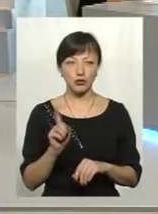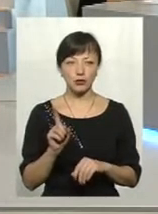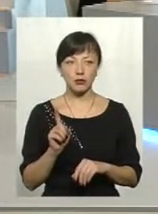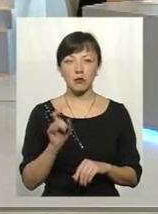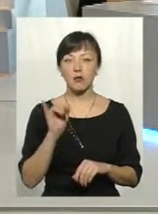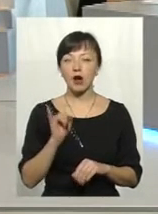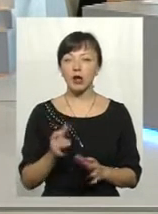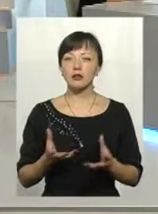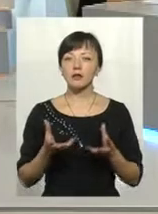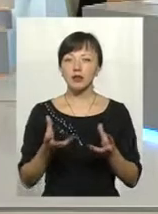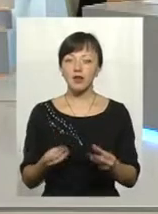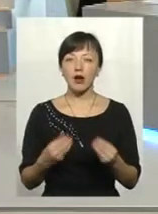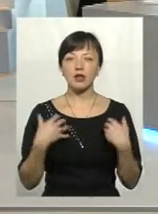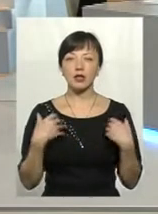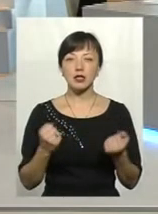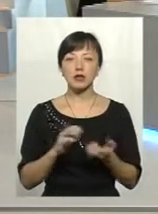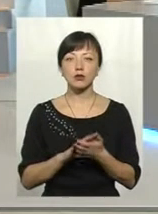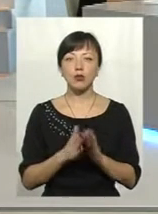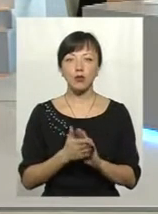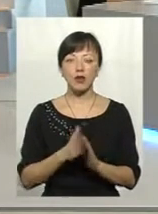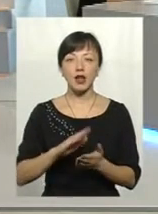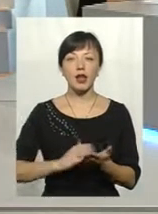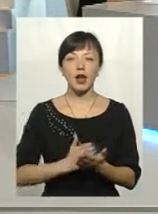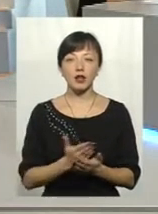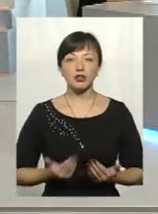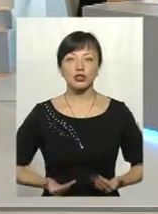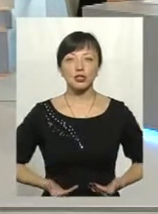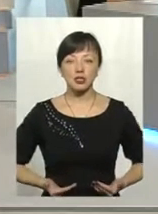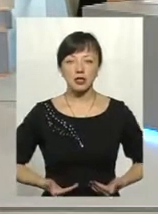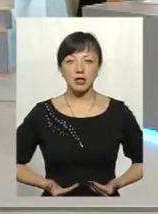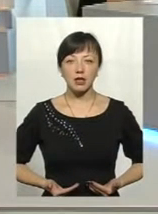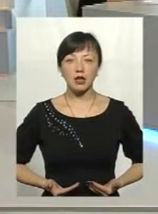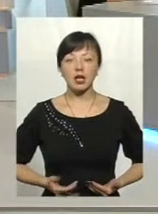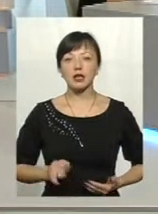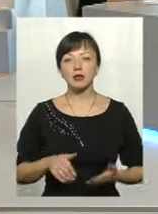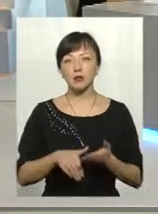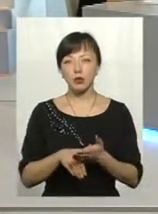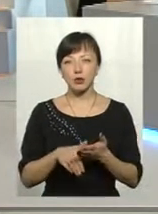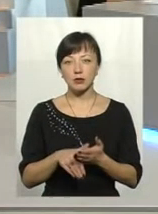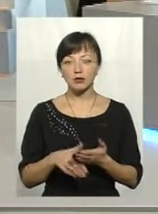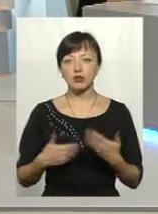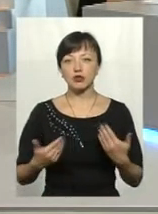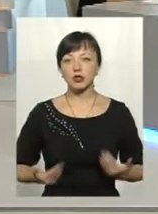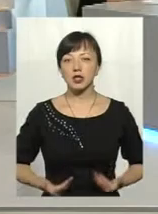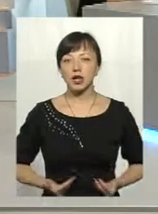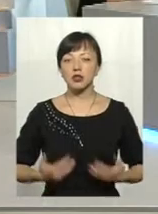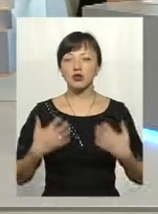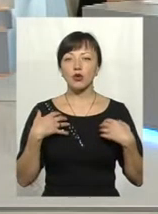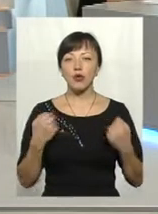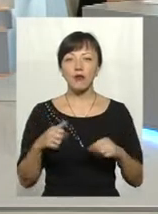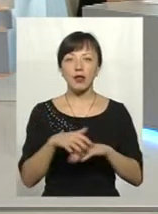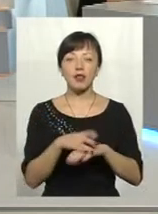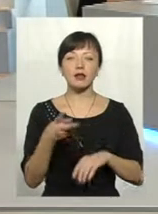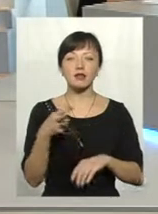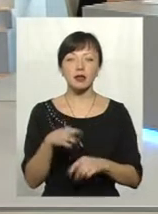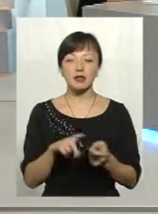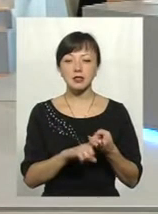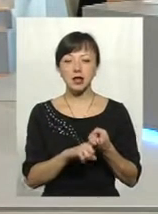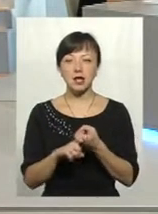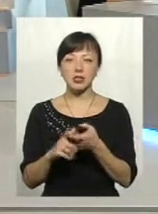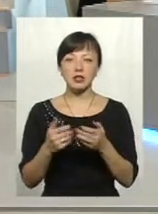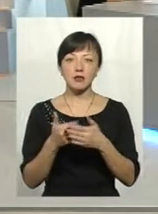негативно впливають на стан здоров'я і якість життя населення, його спосіб життя. І залежить здоров'я населення, залежить його